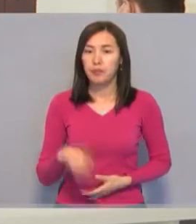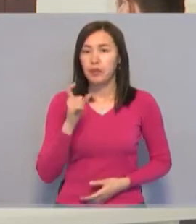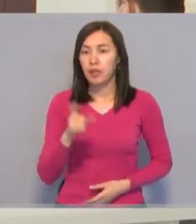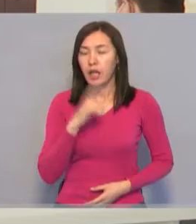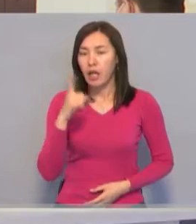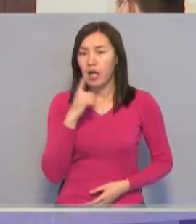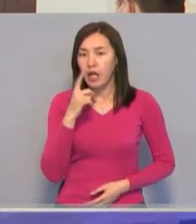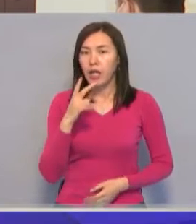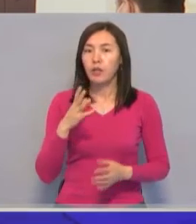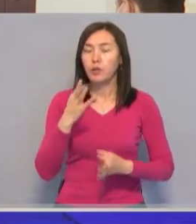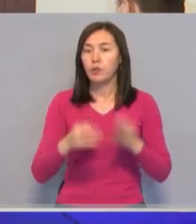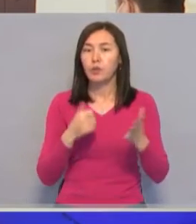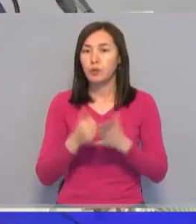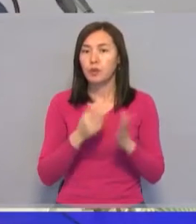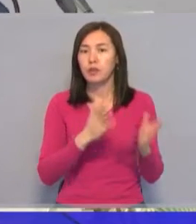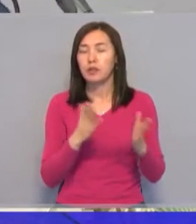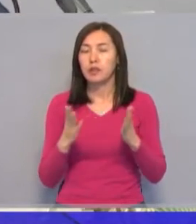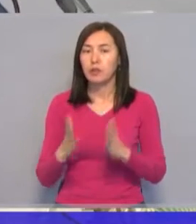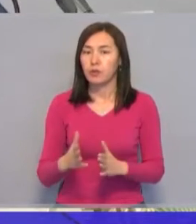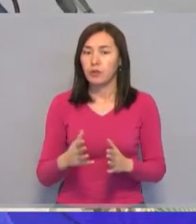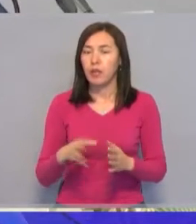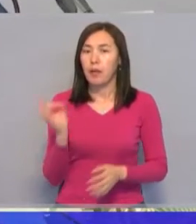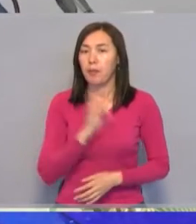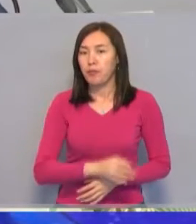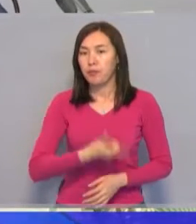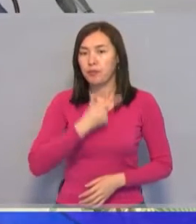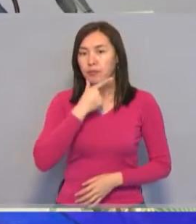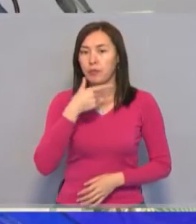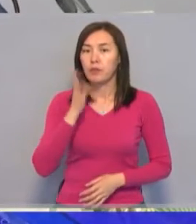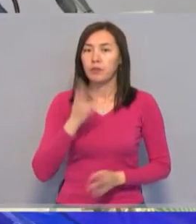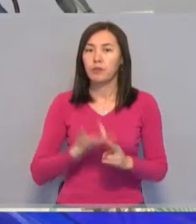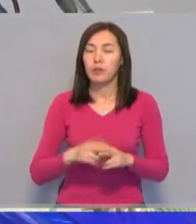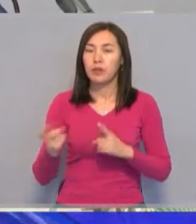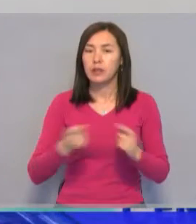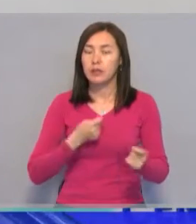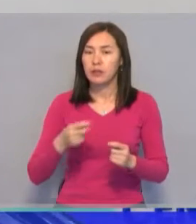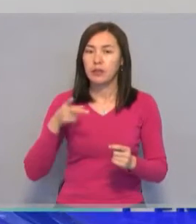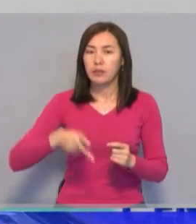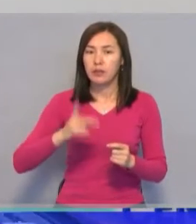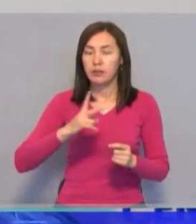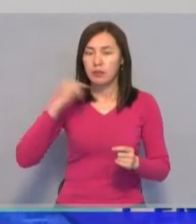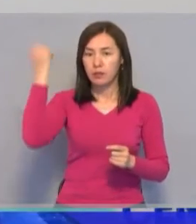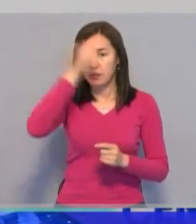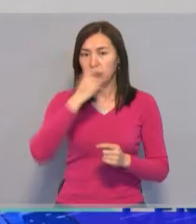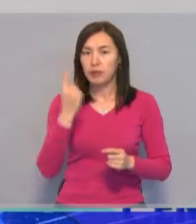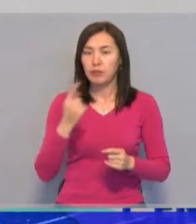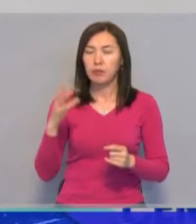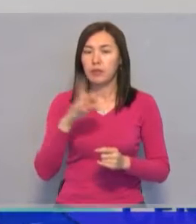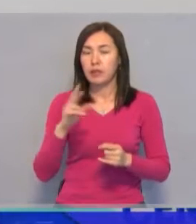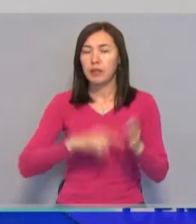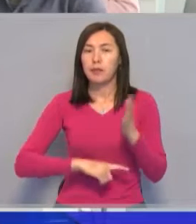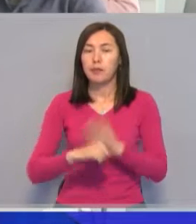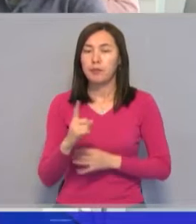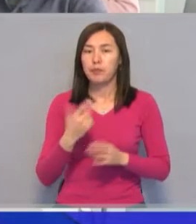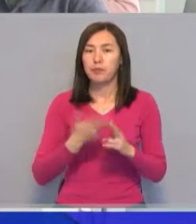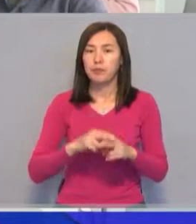Мамандардың айтуынша, шағымды сотқа дейінгі реттеу кезінде тұтынушы басымдығы арта түседі. Департамент 2021 жылдың 1-ші қаңтарынан